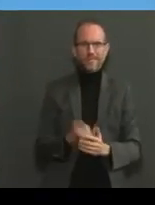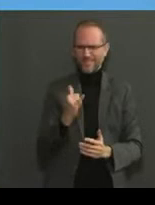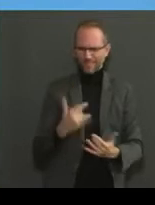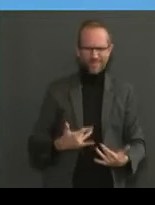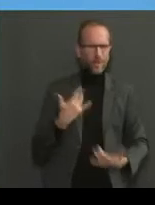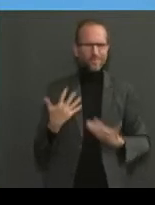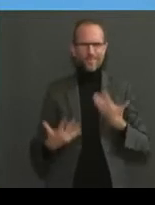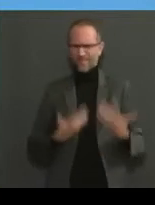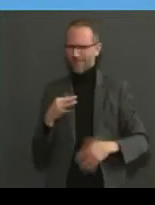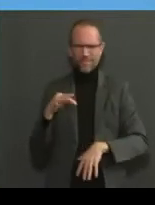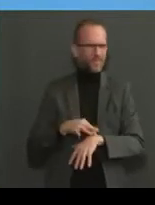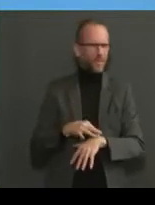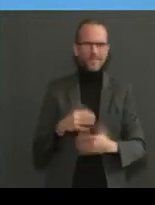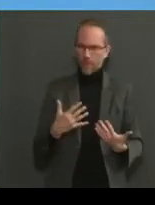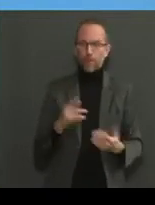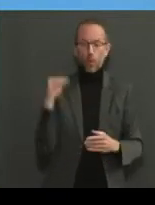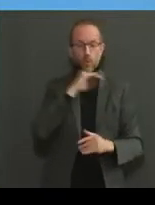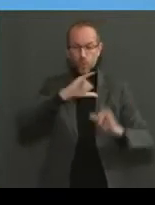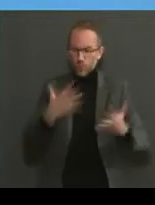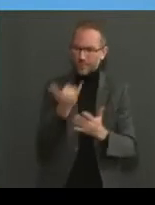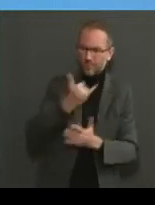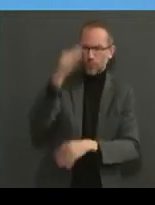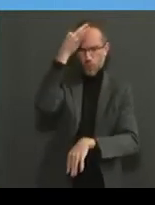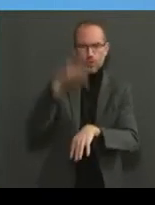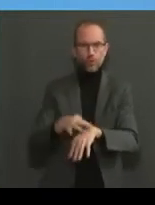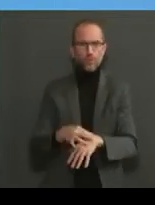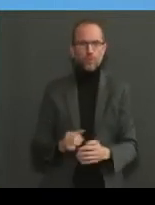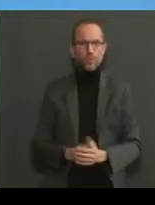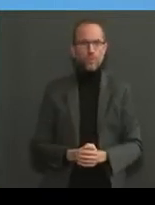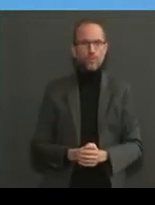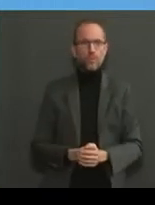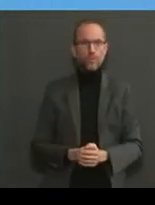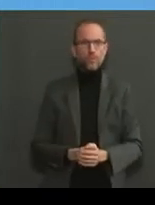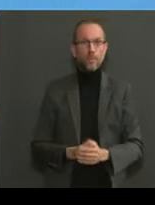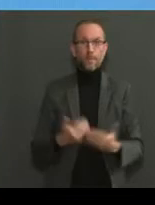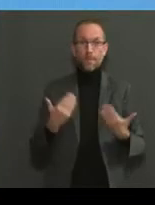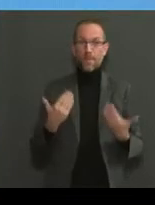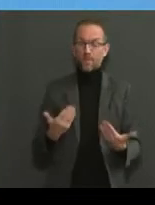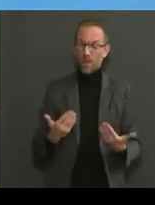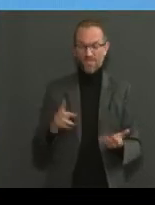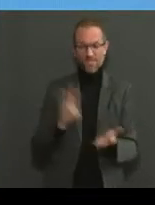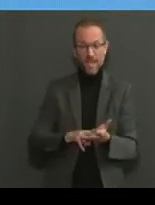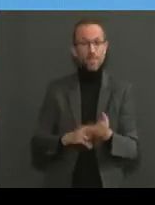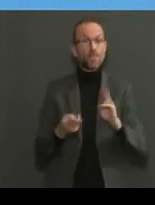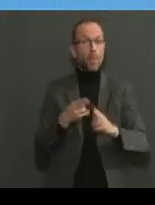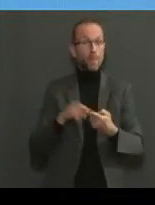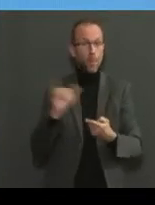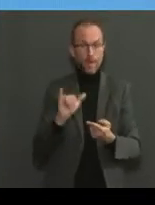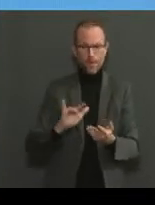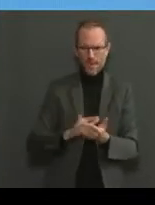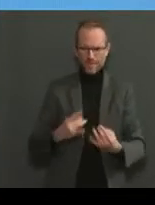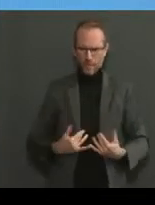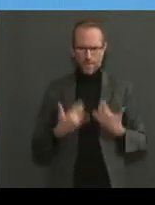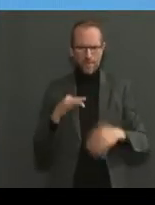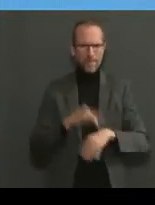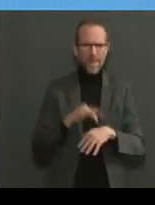afin d'établir un diagnostic correct. Actuellement, il s'écoule plus de 2 jours entre l'apparition